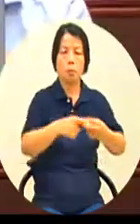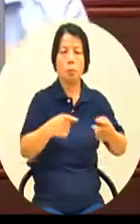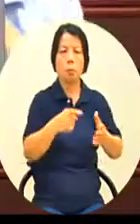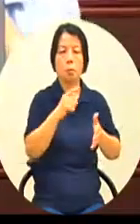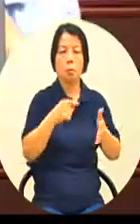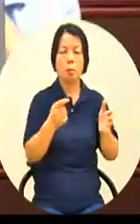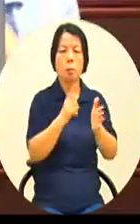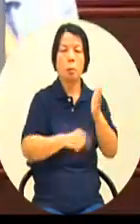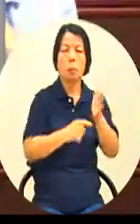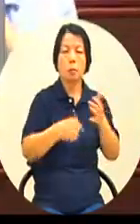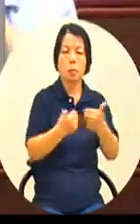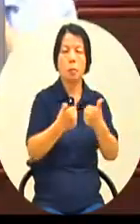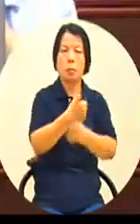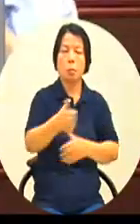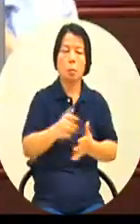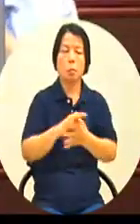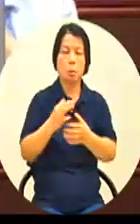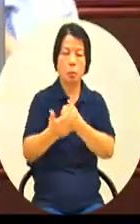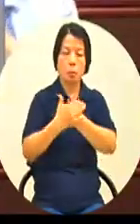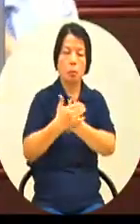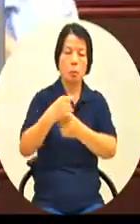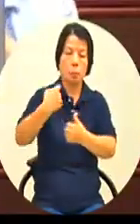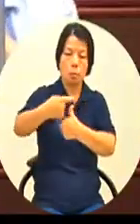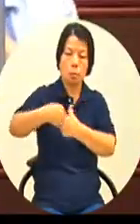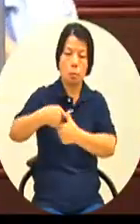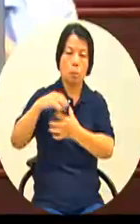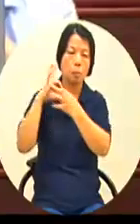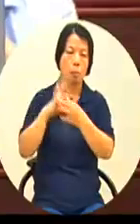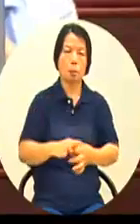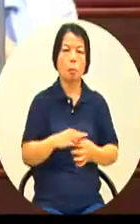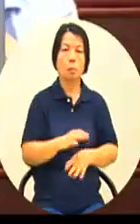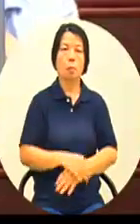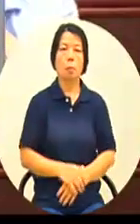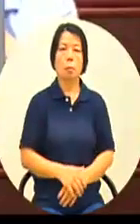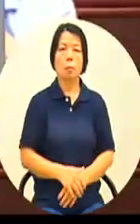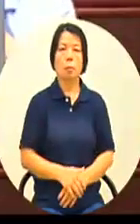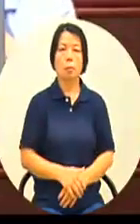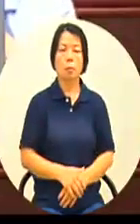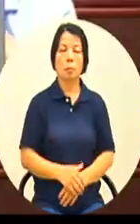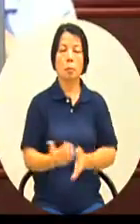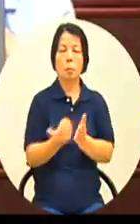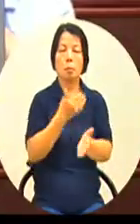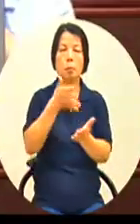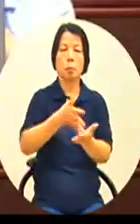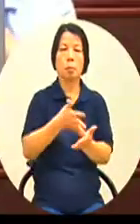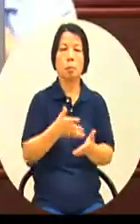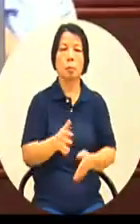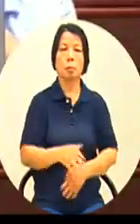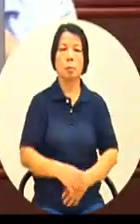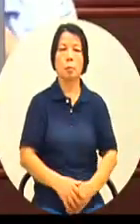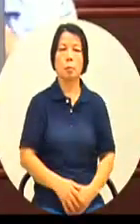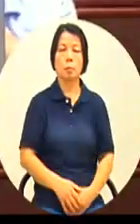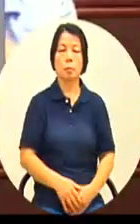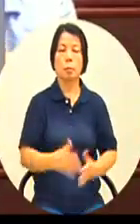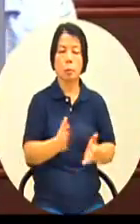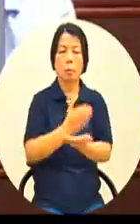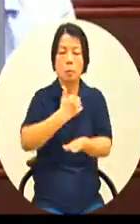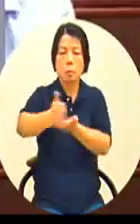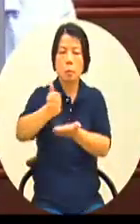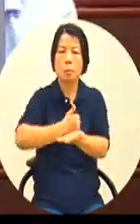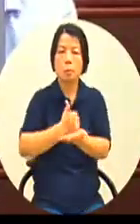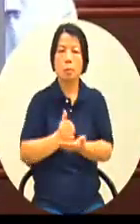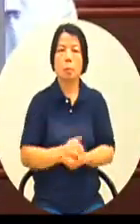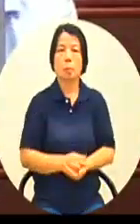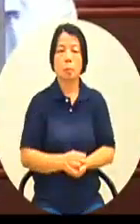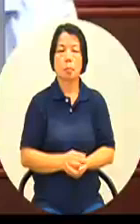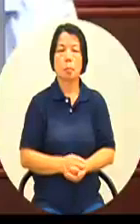员都有非常持续的给我们很多指导跟回馈。那刚才提到的哈，整个疏运